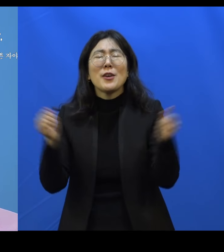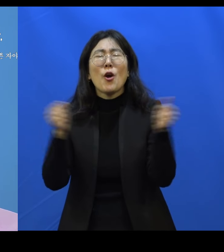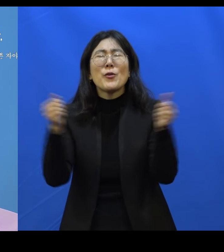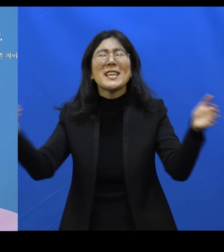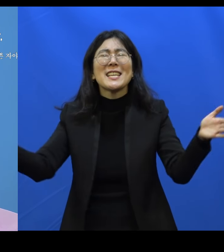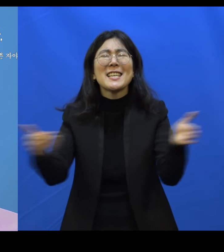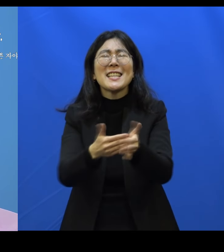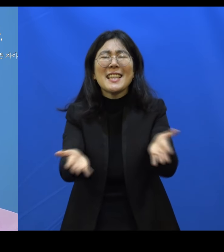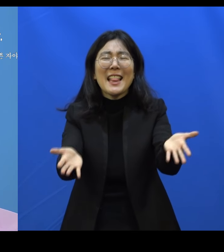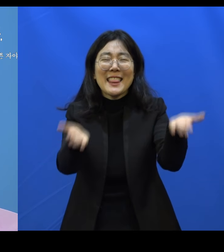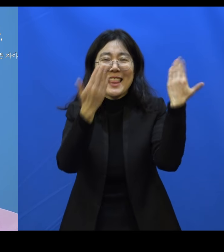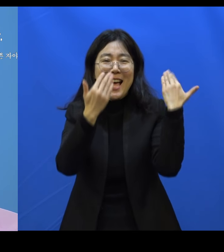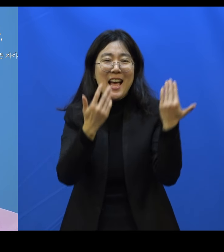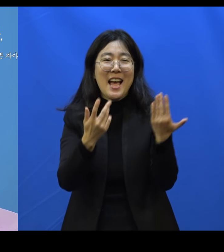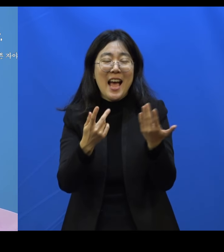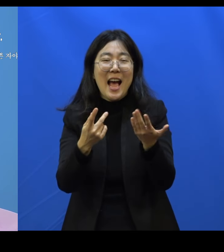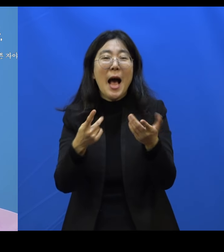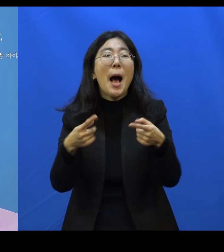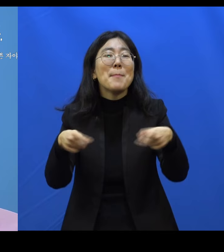지나갔다. 함께 가자.